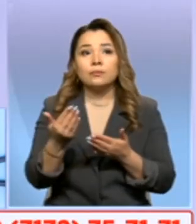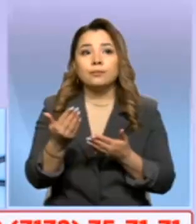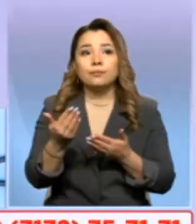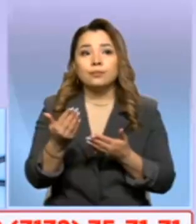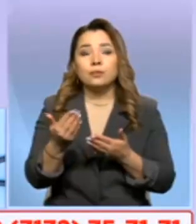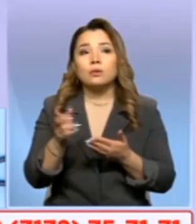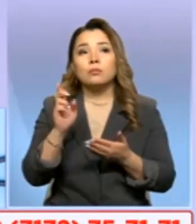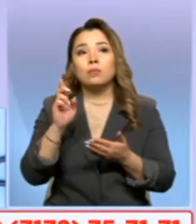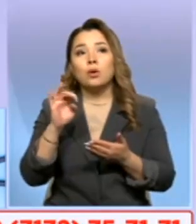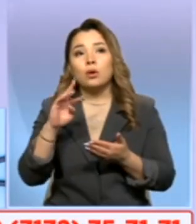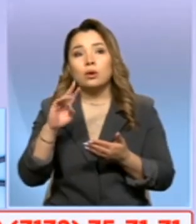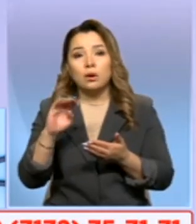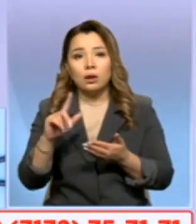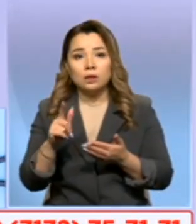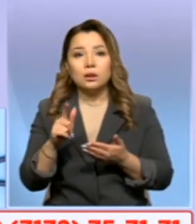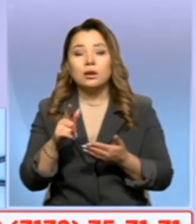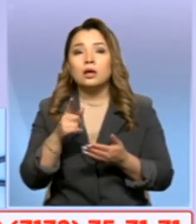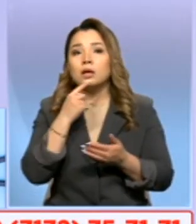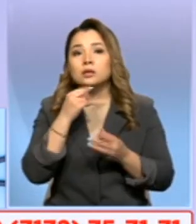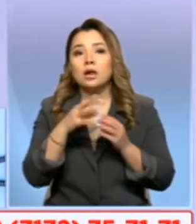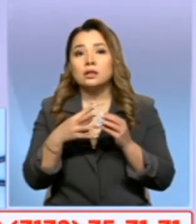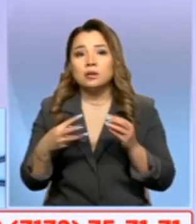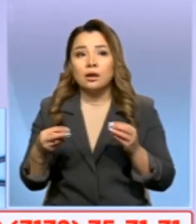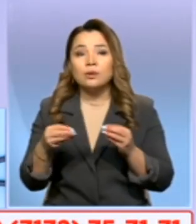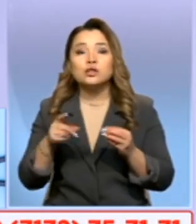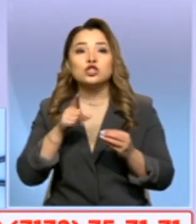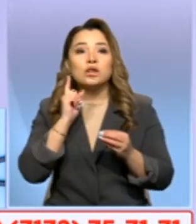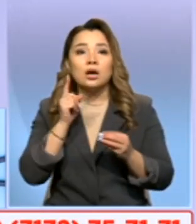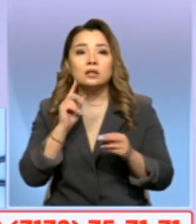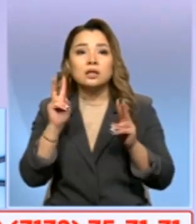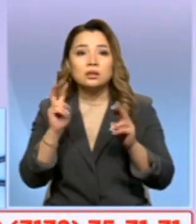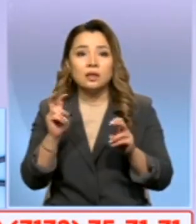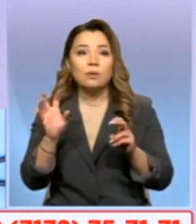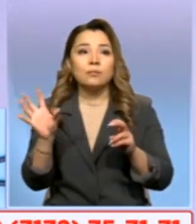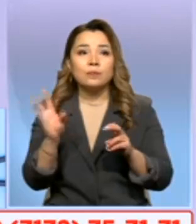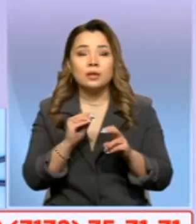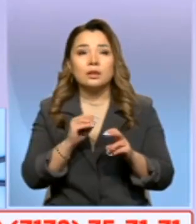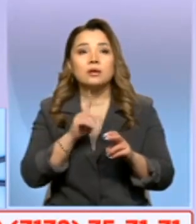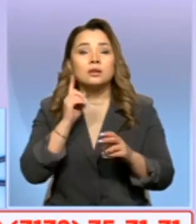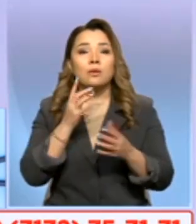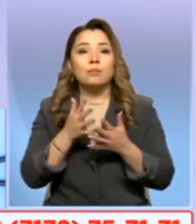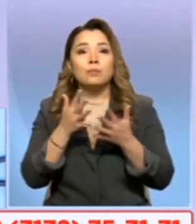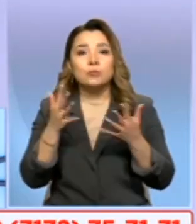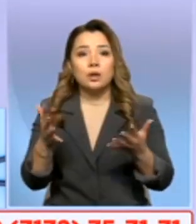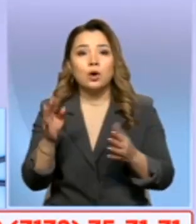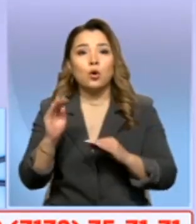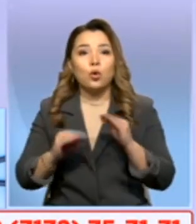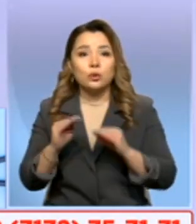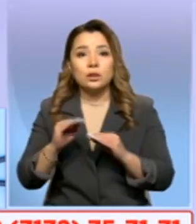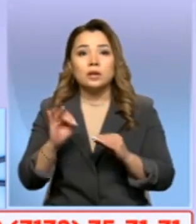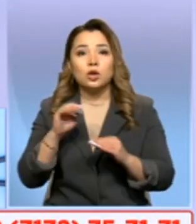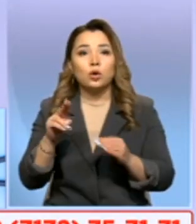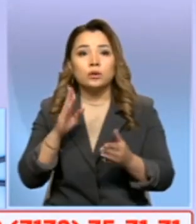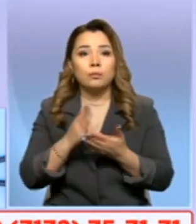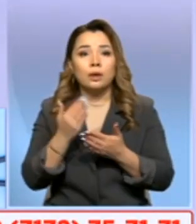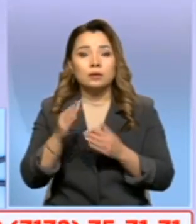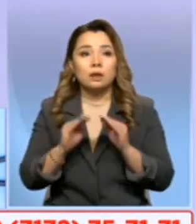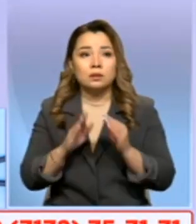болсақ, брокколи, қызылша, барлық жасыл зелендердің барлығының құрамында йод